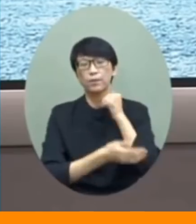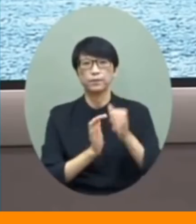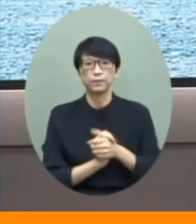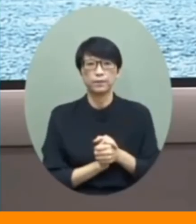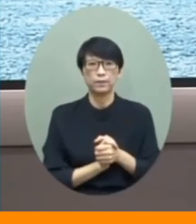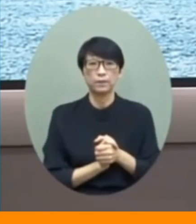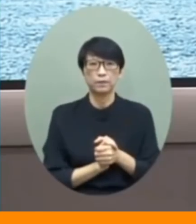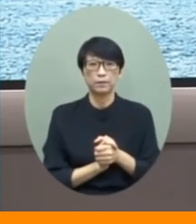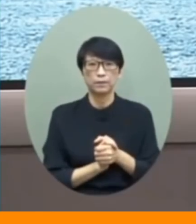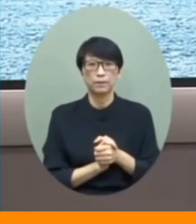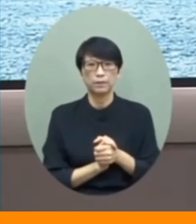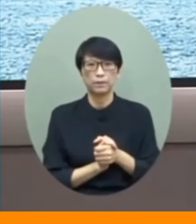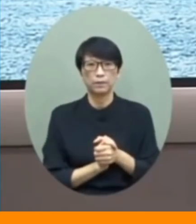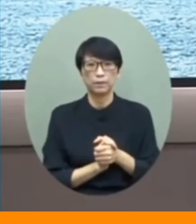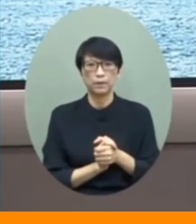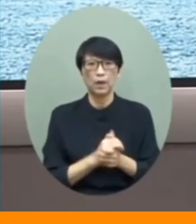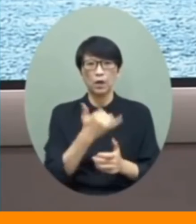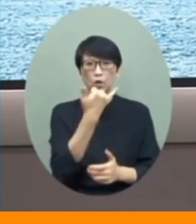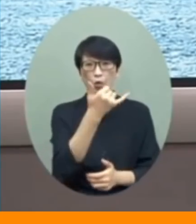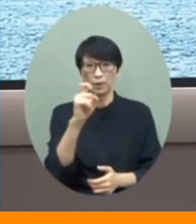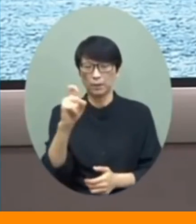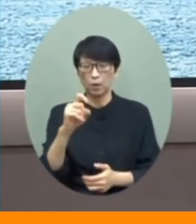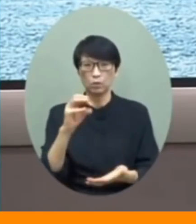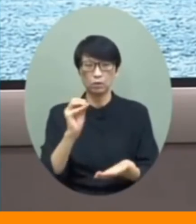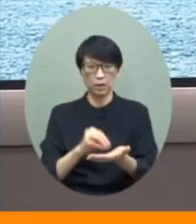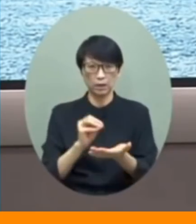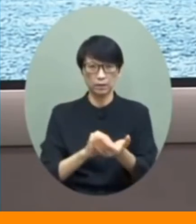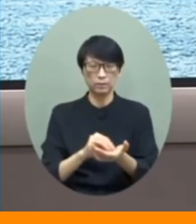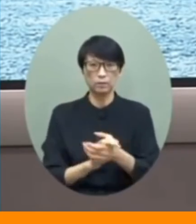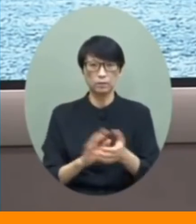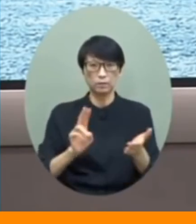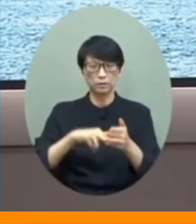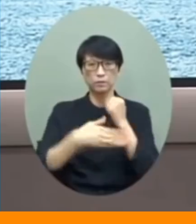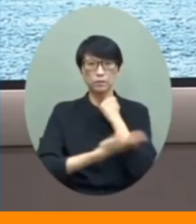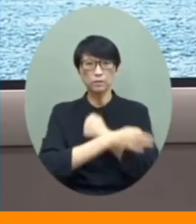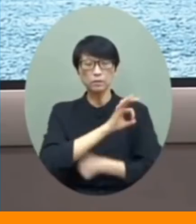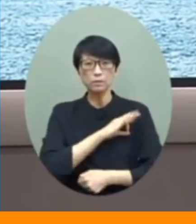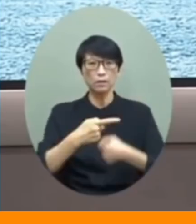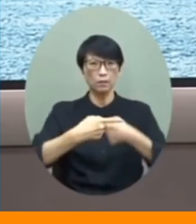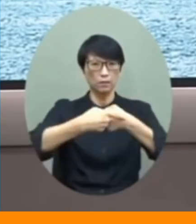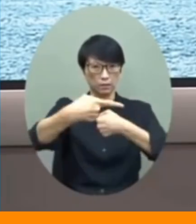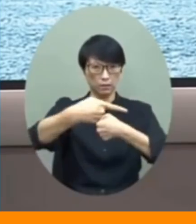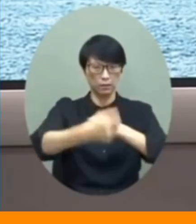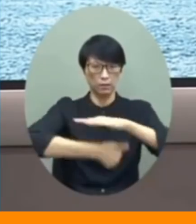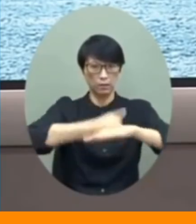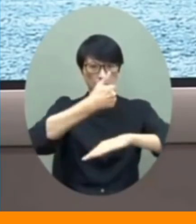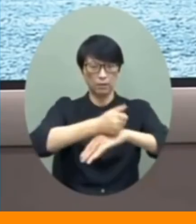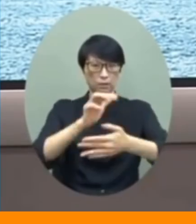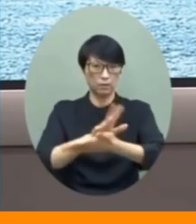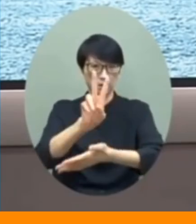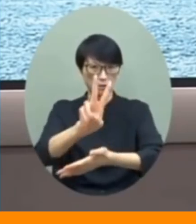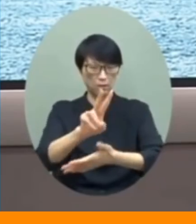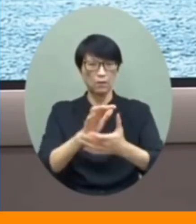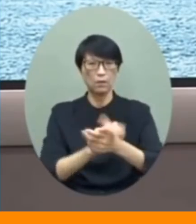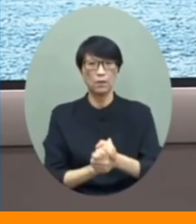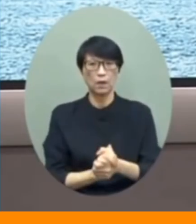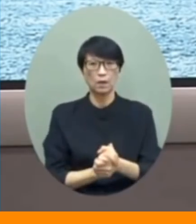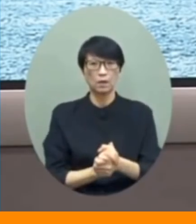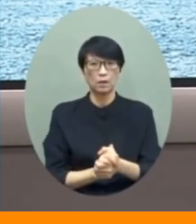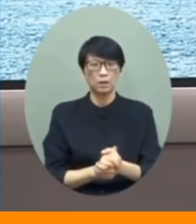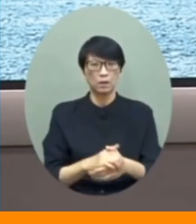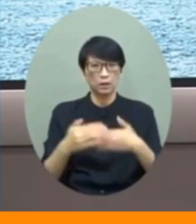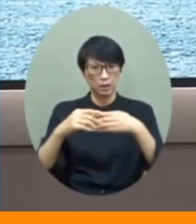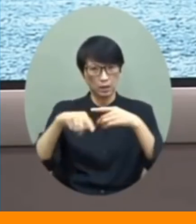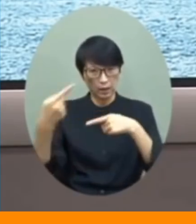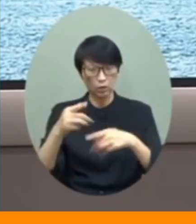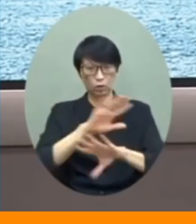本法第69条咧系定明。立法會除了第一屆任期是兩年之外，每一屆都是任期